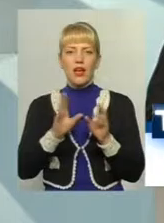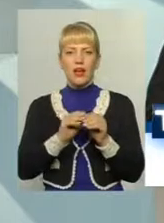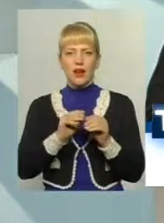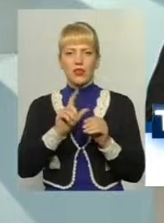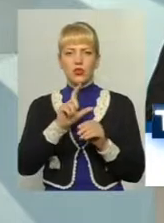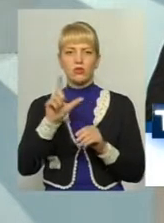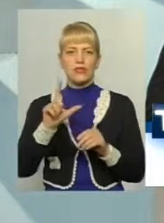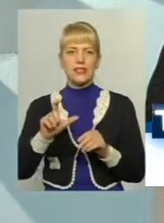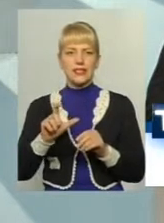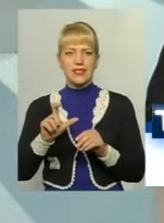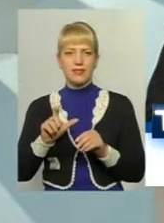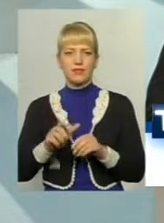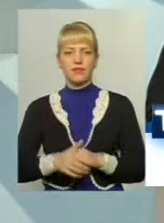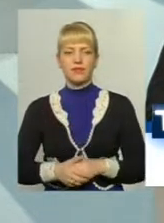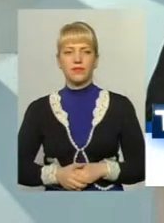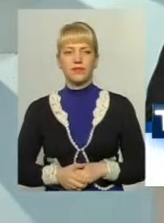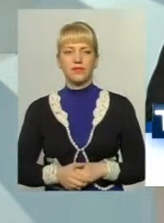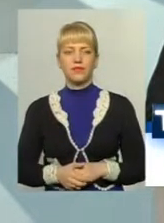створення ОСББ, але